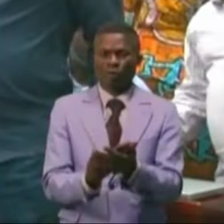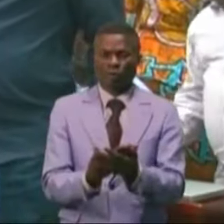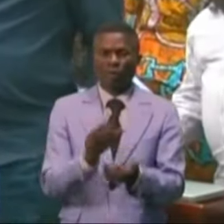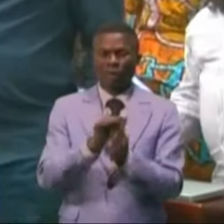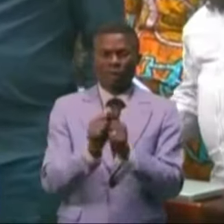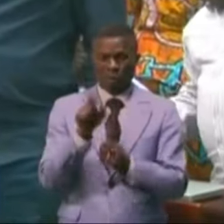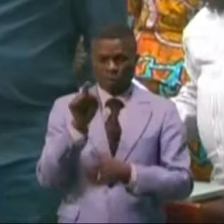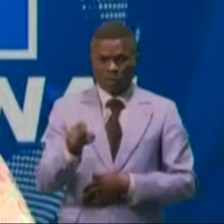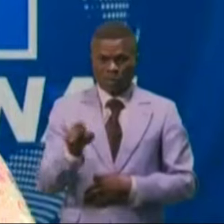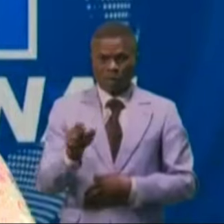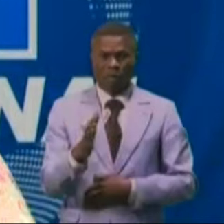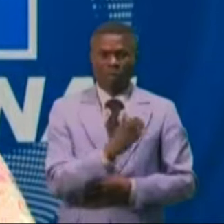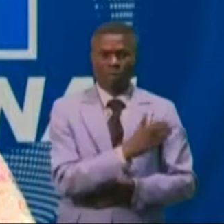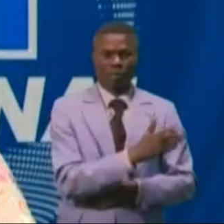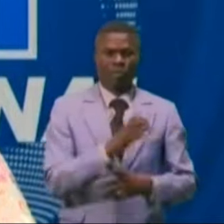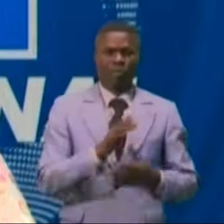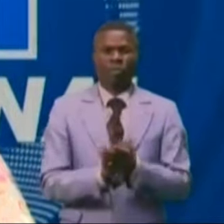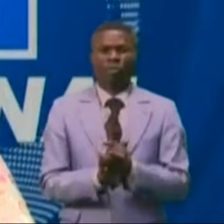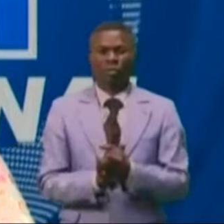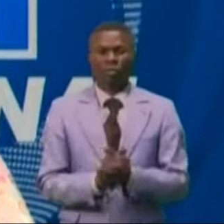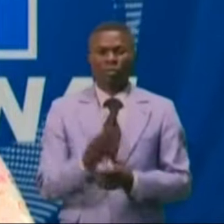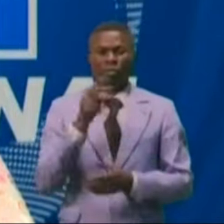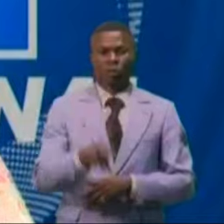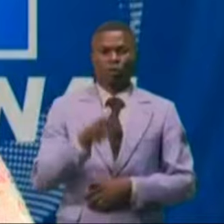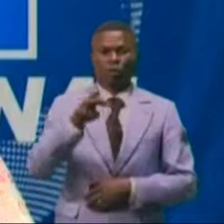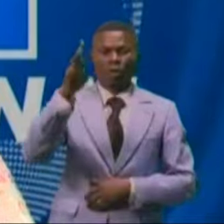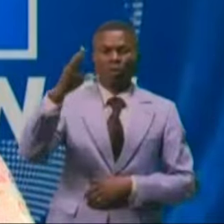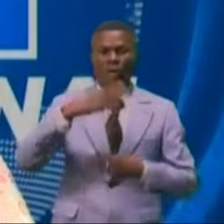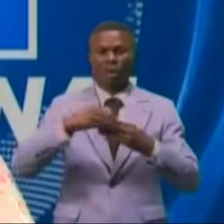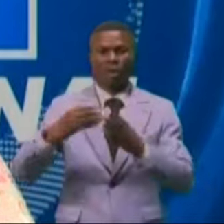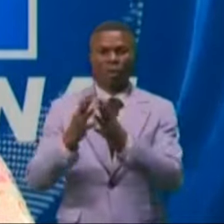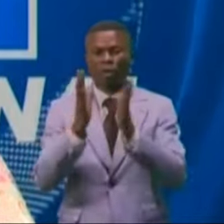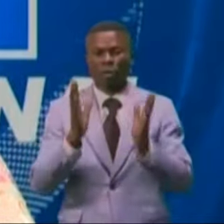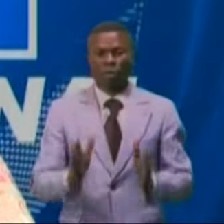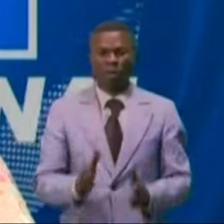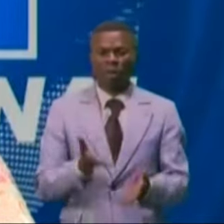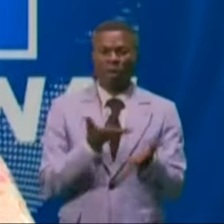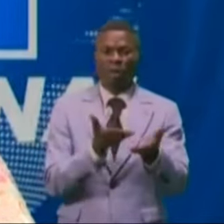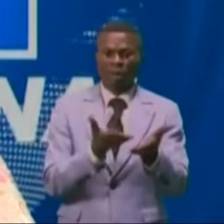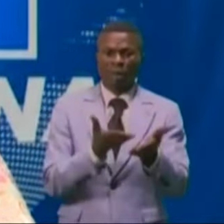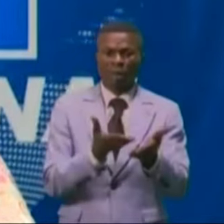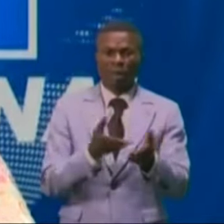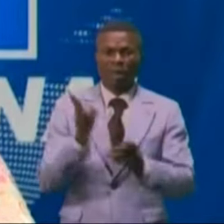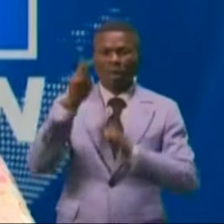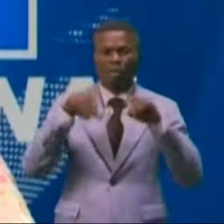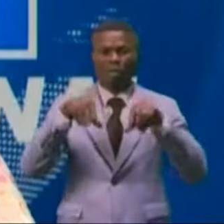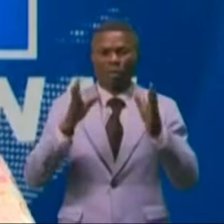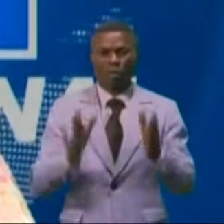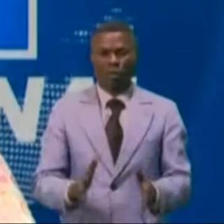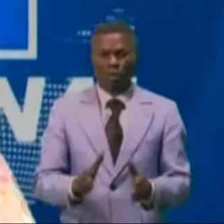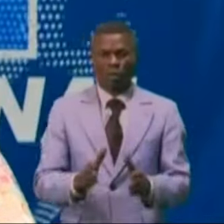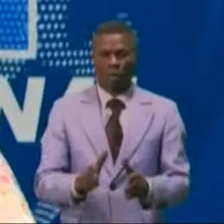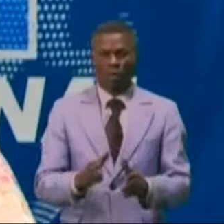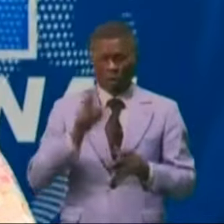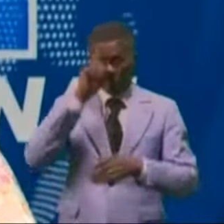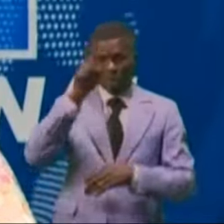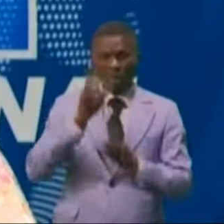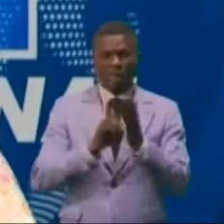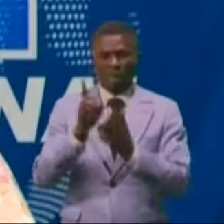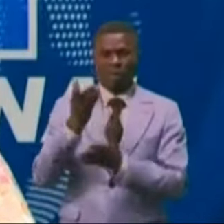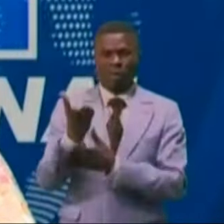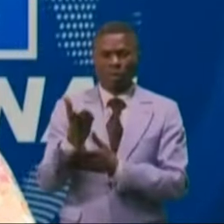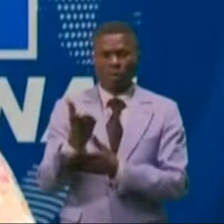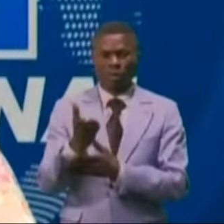questions. 3 millions de dollars américains pour aider les PME congolaises qui ont un potentiel de développement.